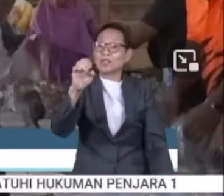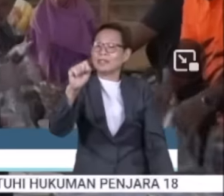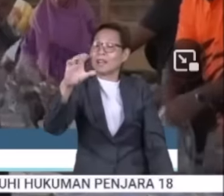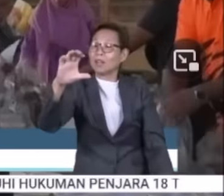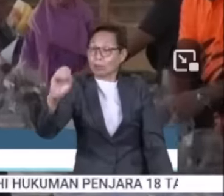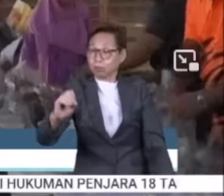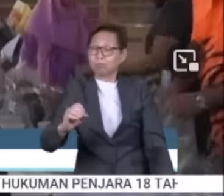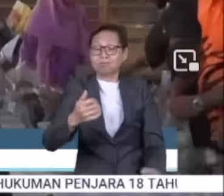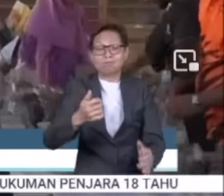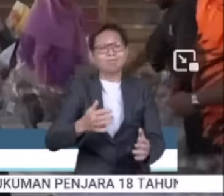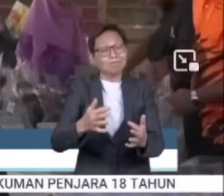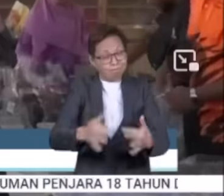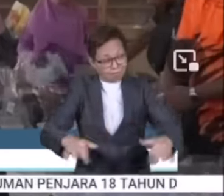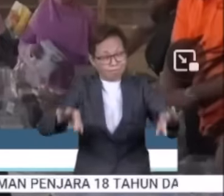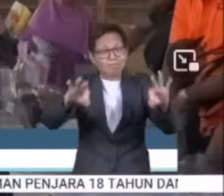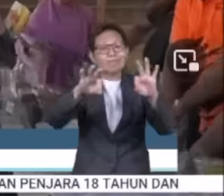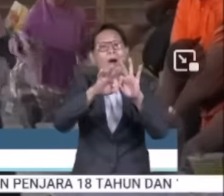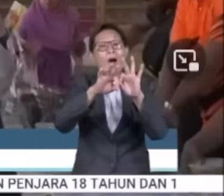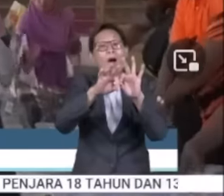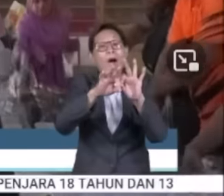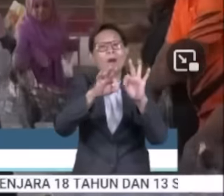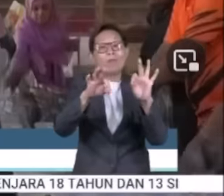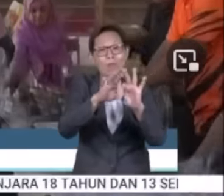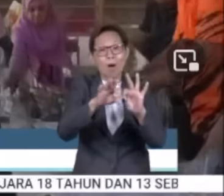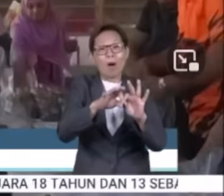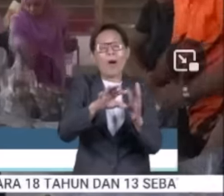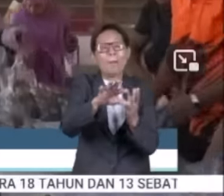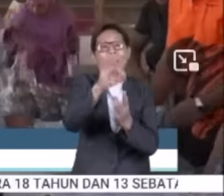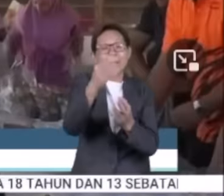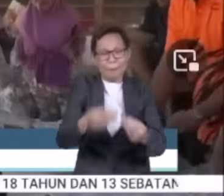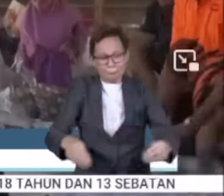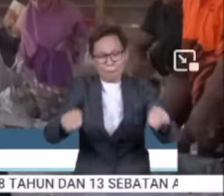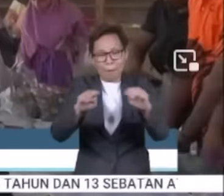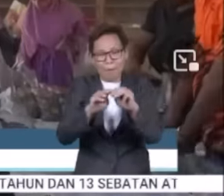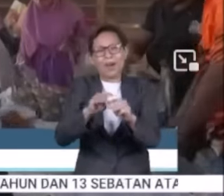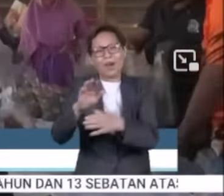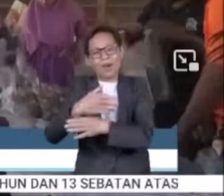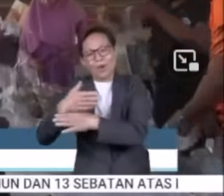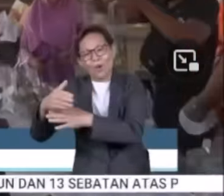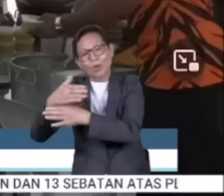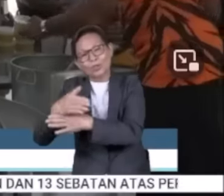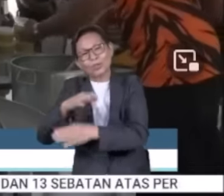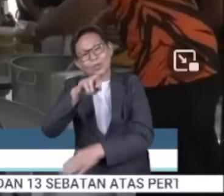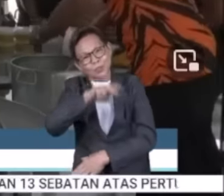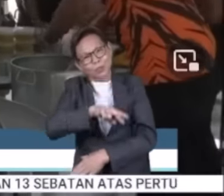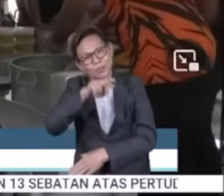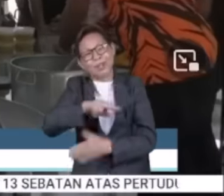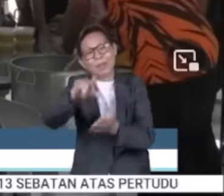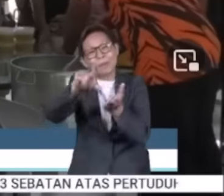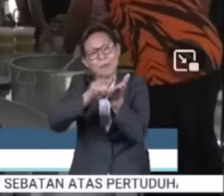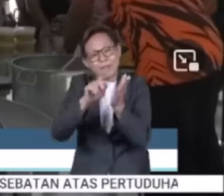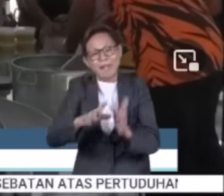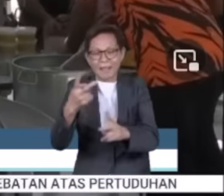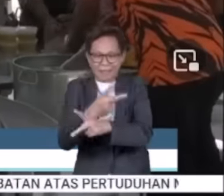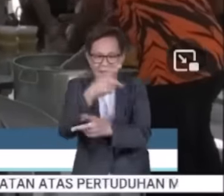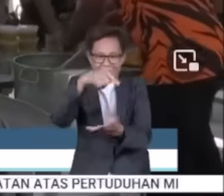satu signifikan lah kita memilih Masjid Kapitan Keling untuk mengadakan program kongsi rezeki Media Mutiara pada kali ini.